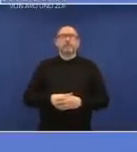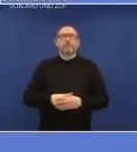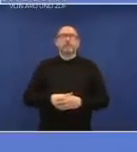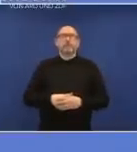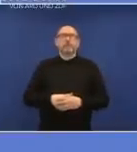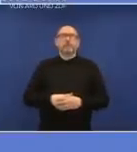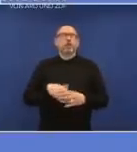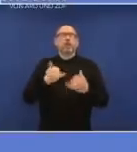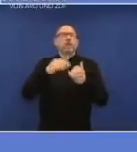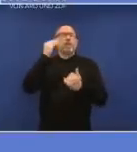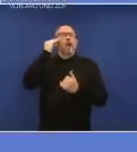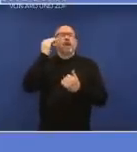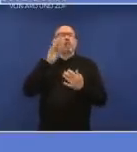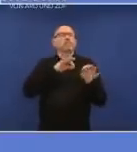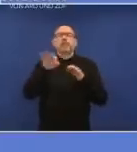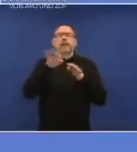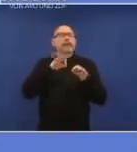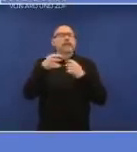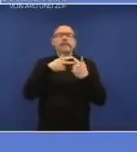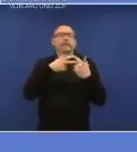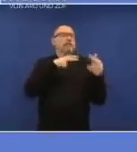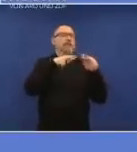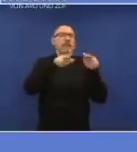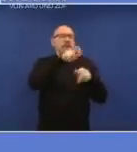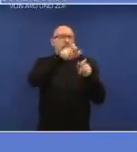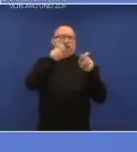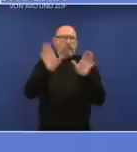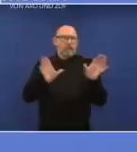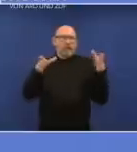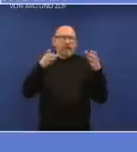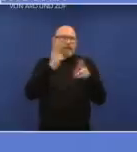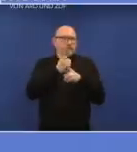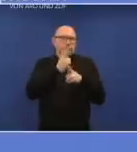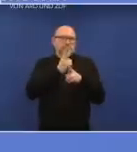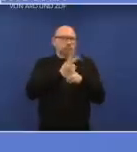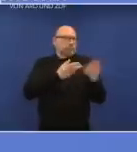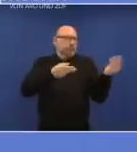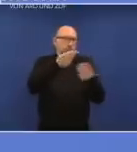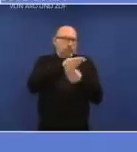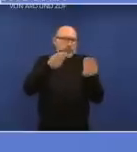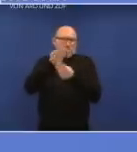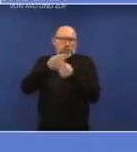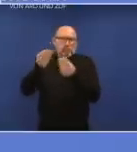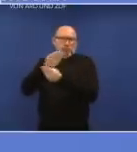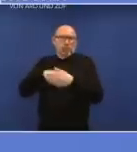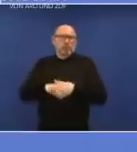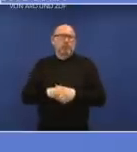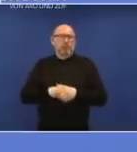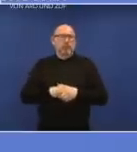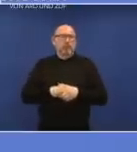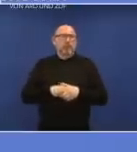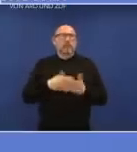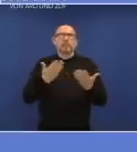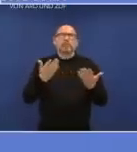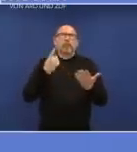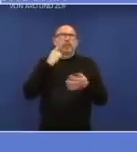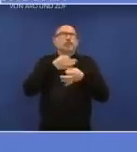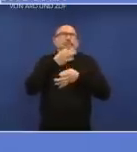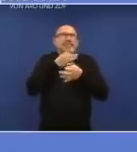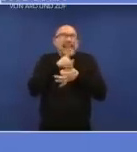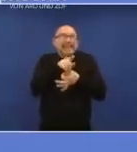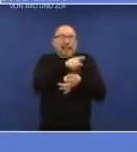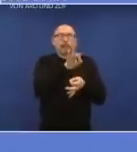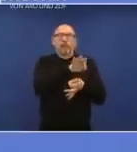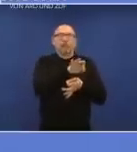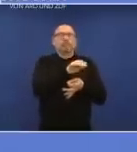grundsätzlich regelmäßig mit Ministern und Ministerinnen ihres Kabinetts im Gespräch. Da berichte ich jetzt nicht im Einzelnen darüber. Ich denke, das Entscheidende